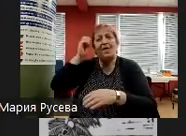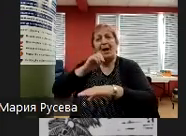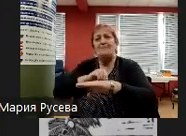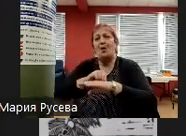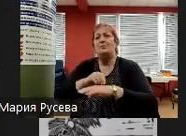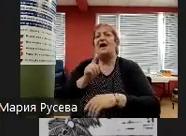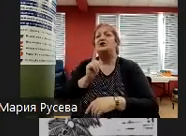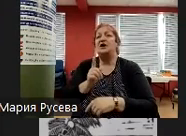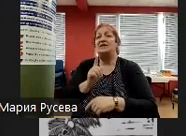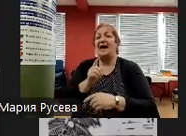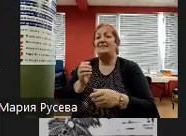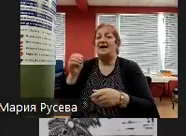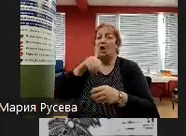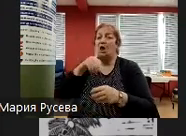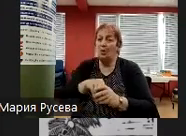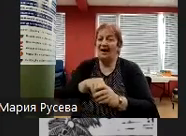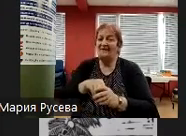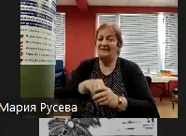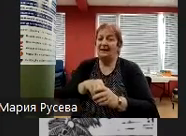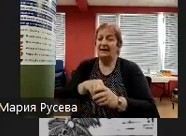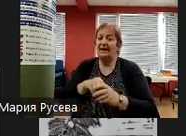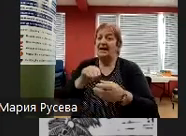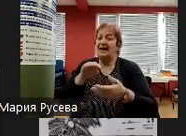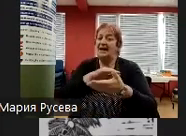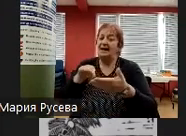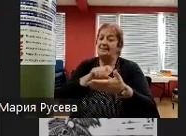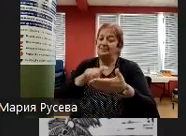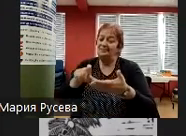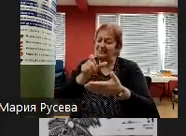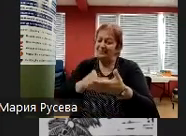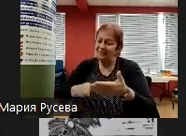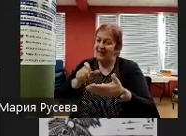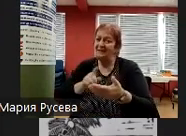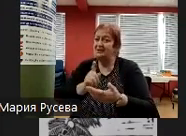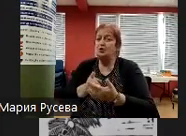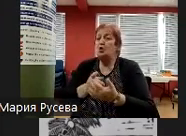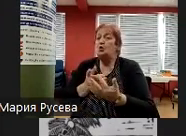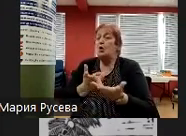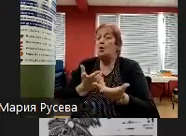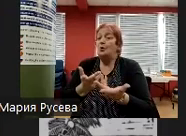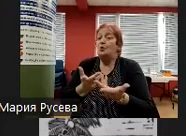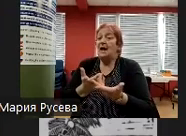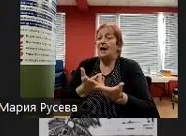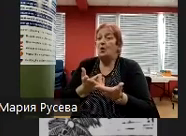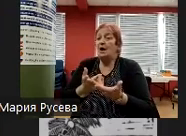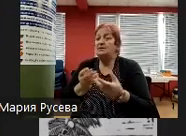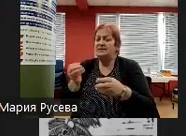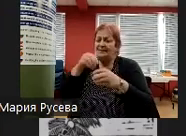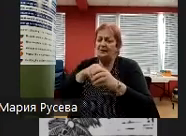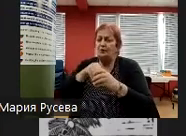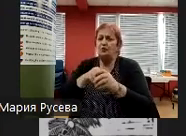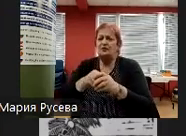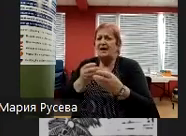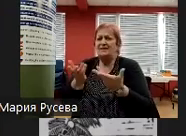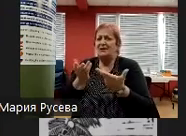трябва да добавите текста, защото понякога постоянно случва нещо, което иска